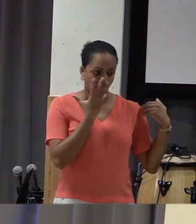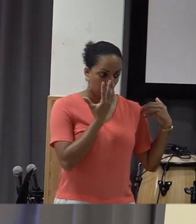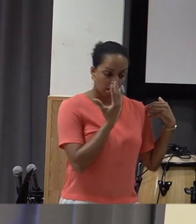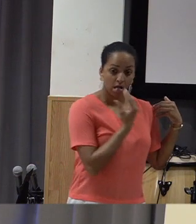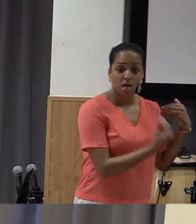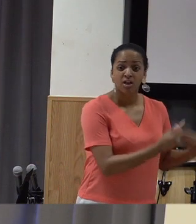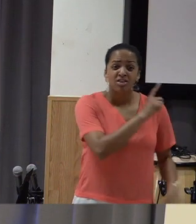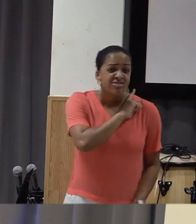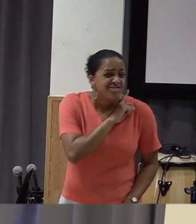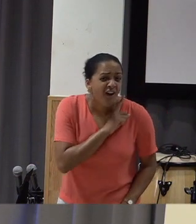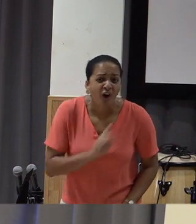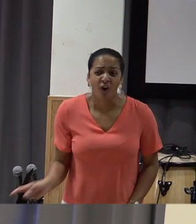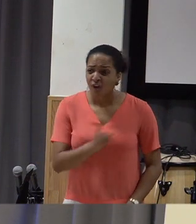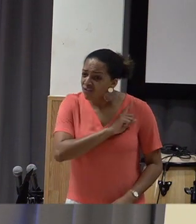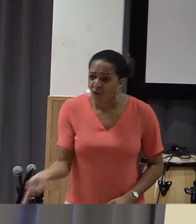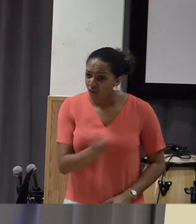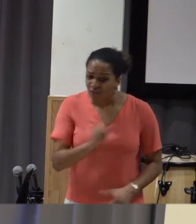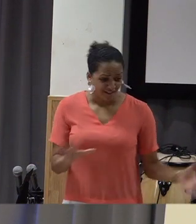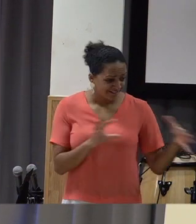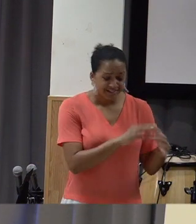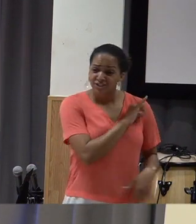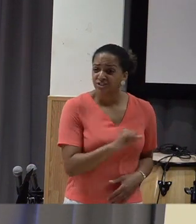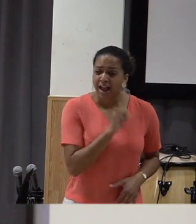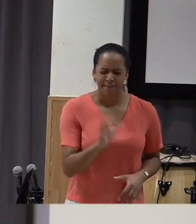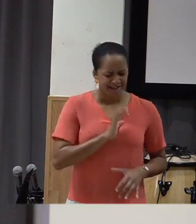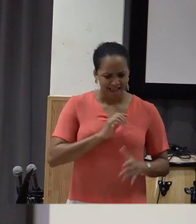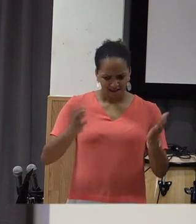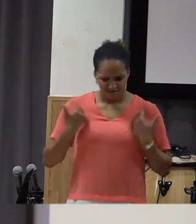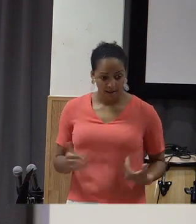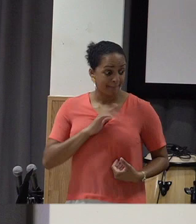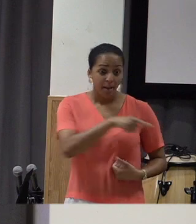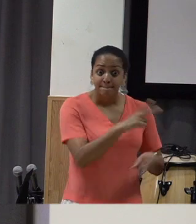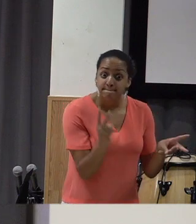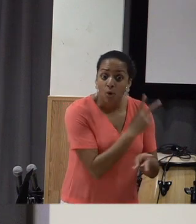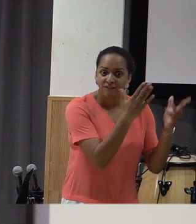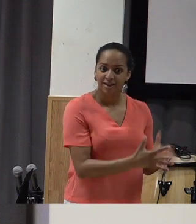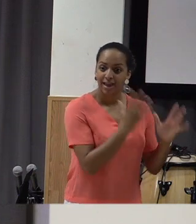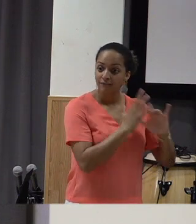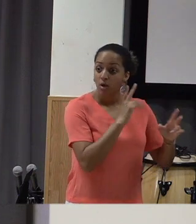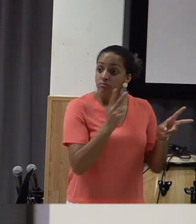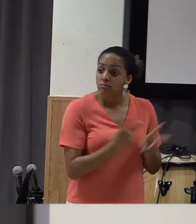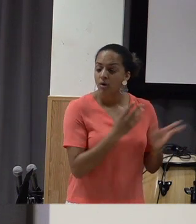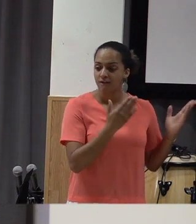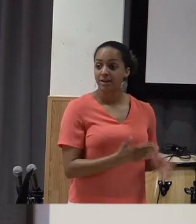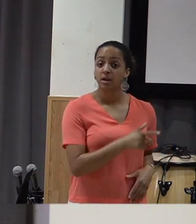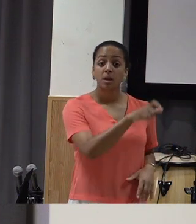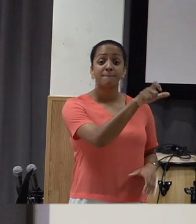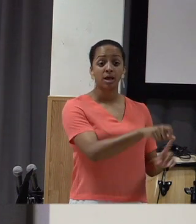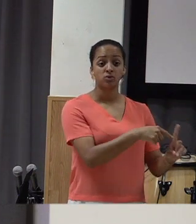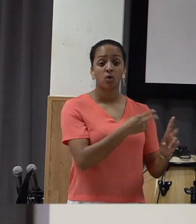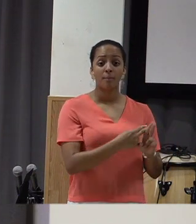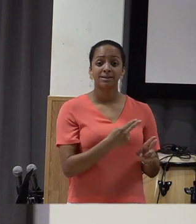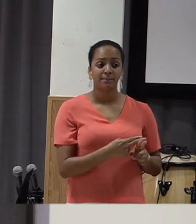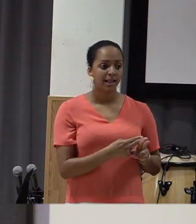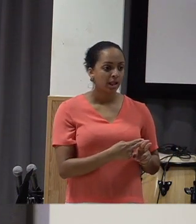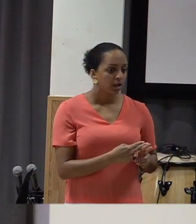alors ne donne aucun crédit à ces personnes-là, mais sépare-toi d'elles parce que c'est une mauvaise influence. Et ce genre de personnes porte un nom, ce sont des